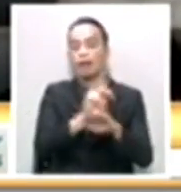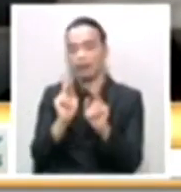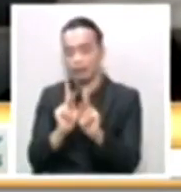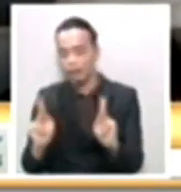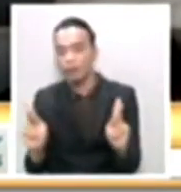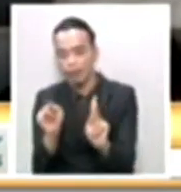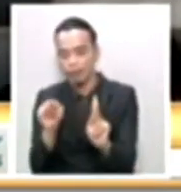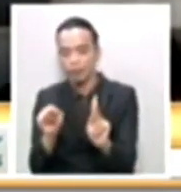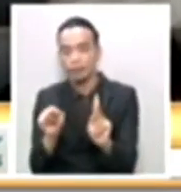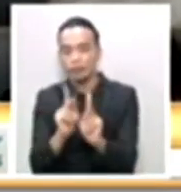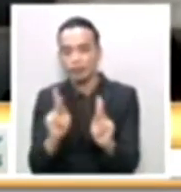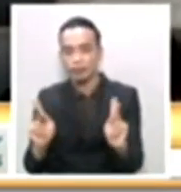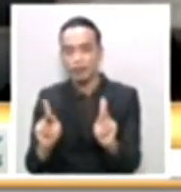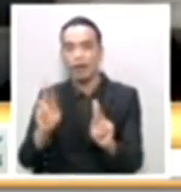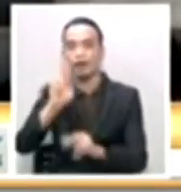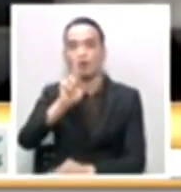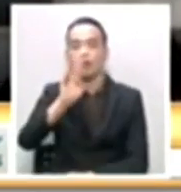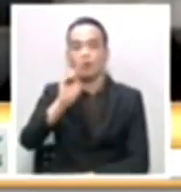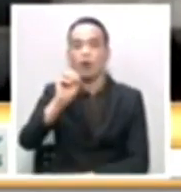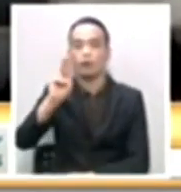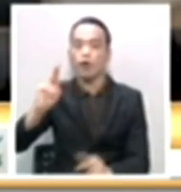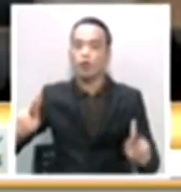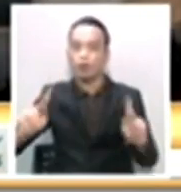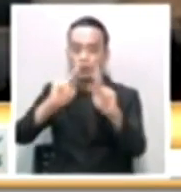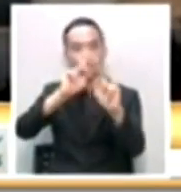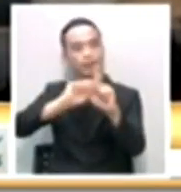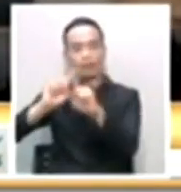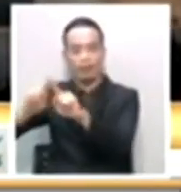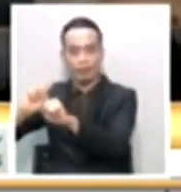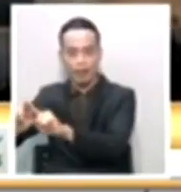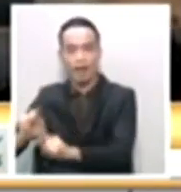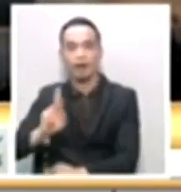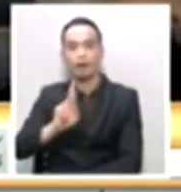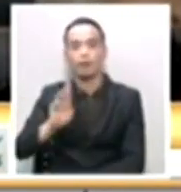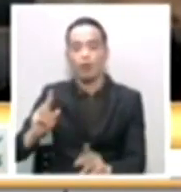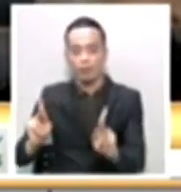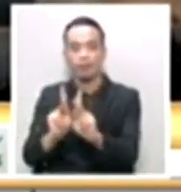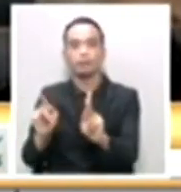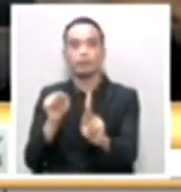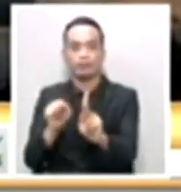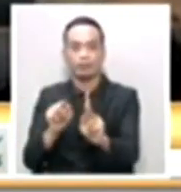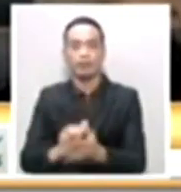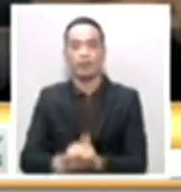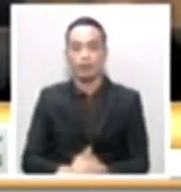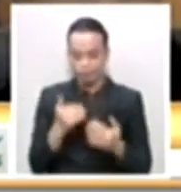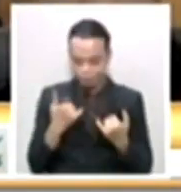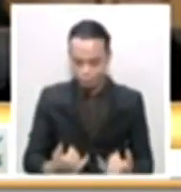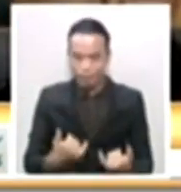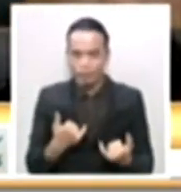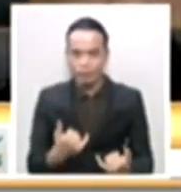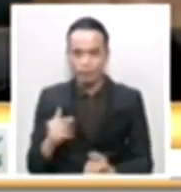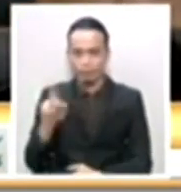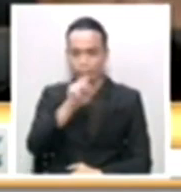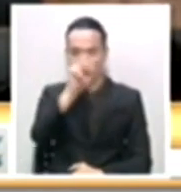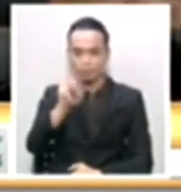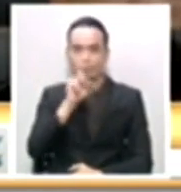การก็คือรัฐมนตรีว่าการกระทรวงต่างๆหลายๆกระทรวงนะครับซึ่งปัจจุบันนี้ก็ยังมีข้อสงสั